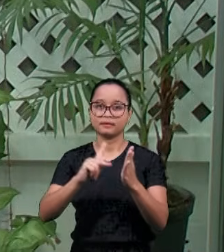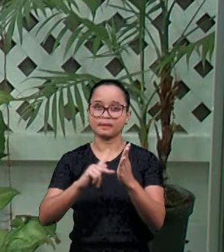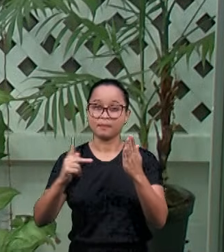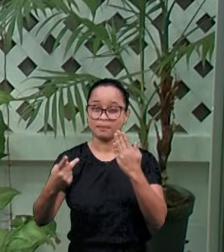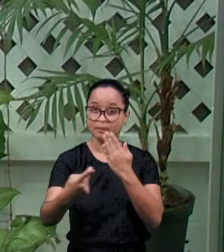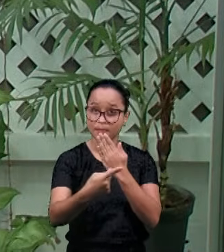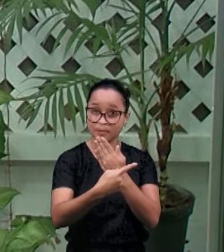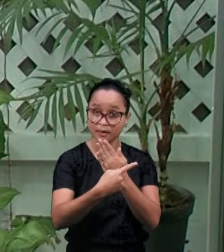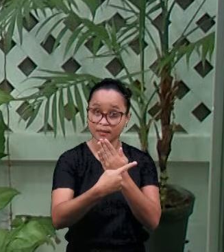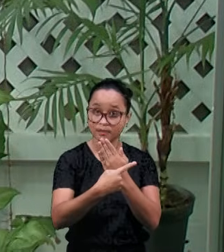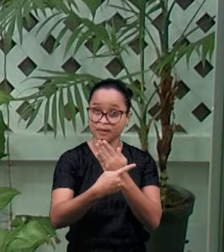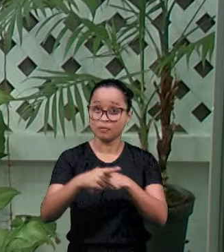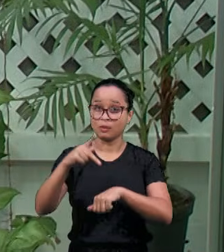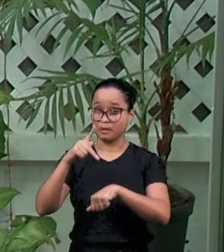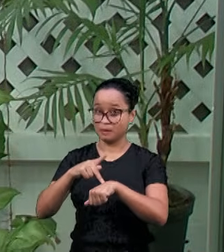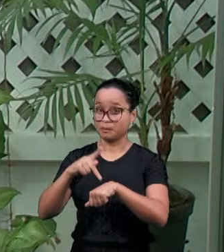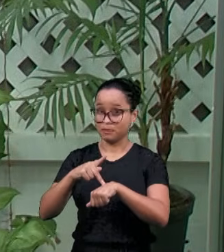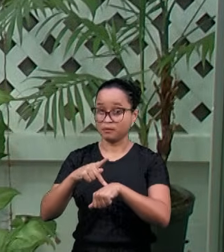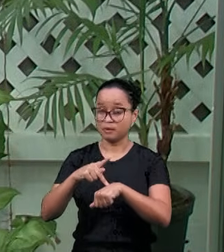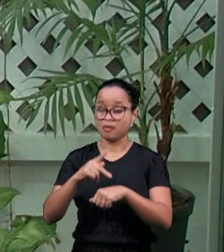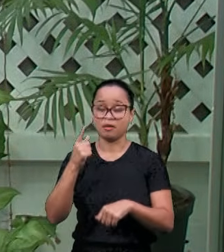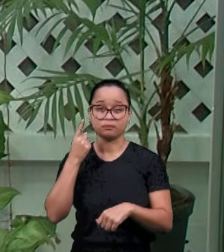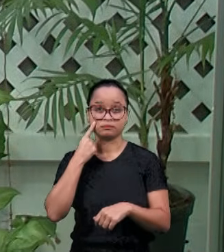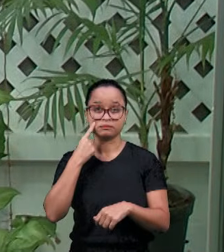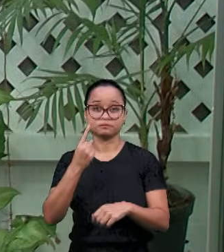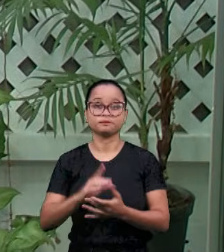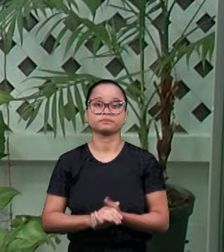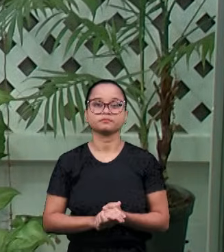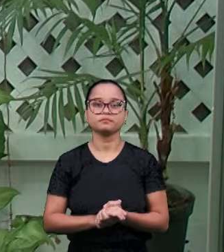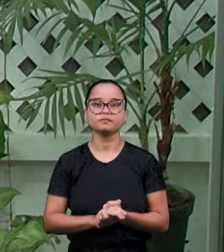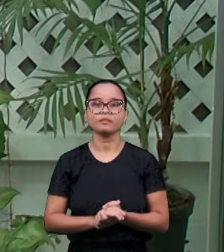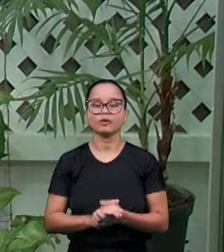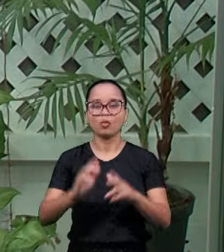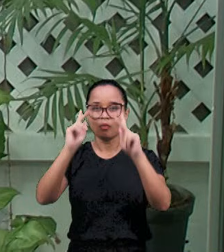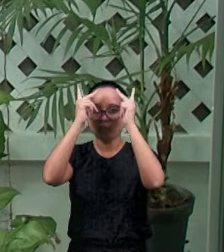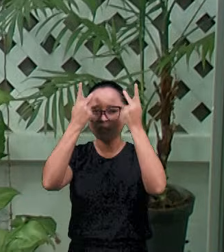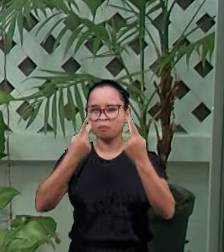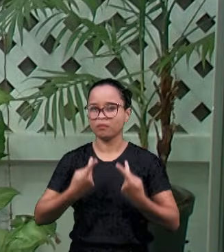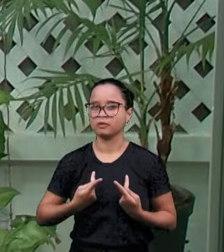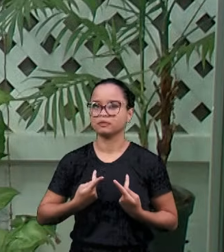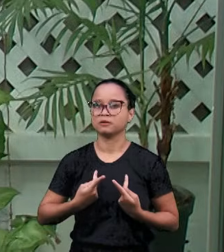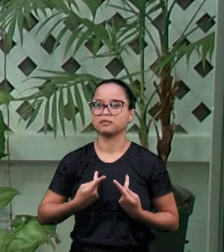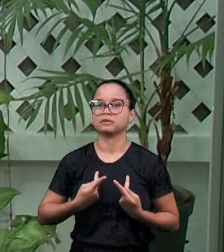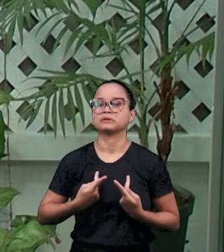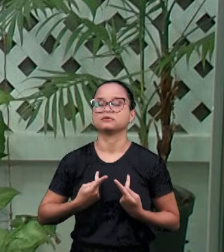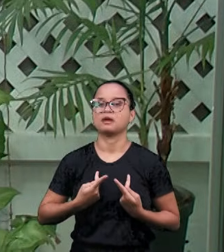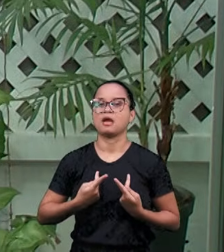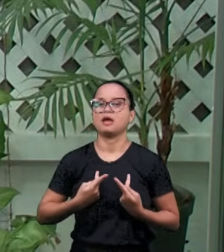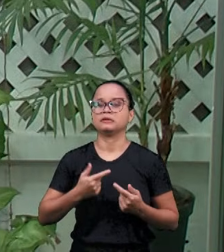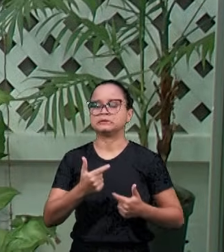de la perle, nous allons voir que l'homme, dans la bataille contre le péché,